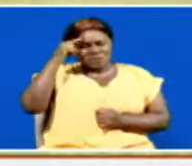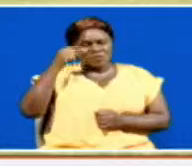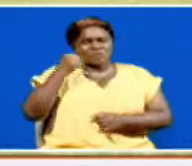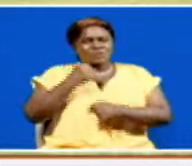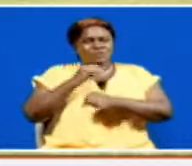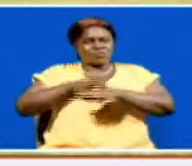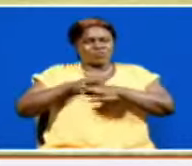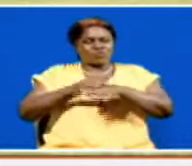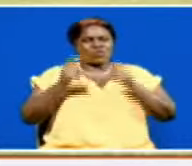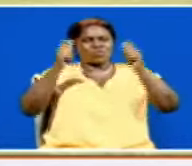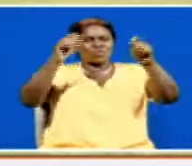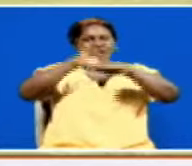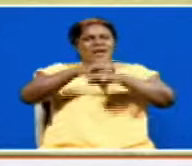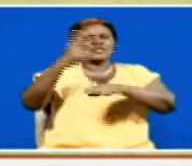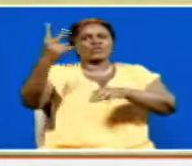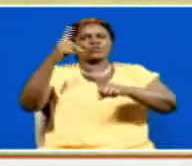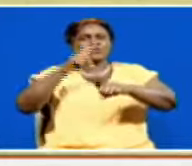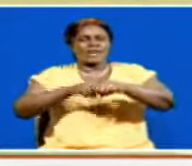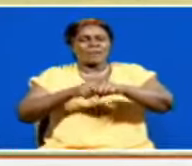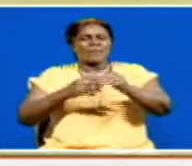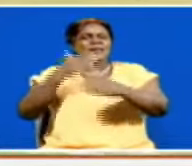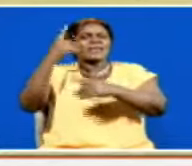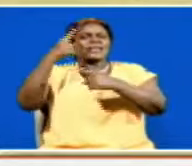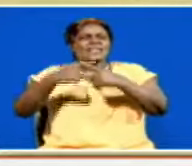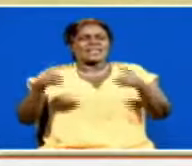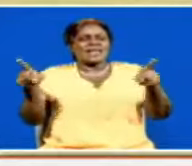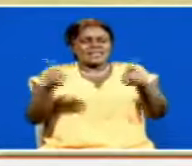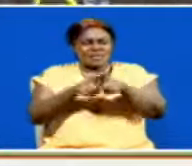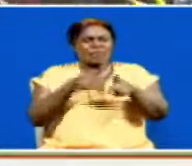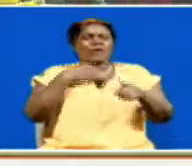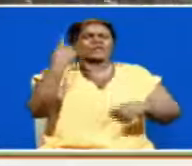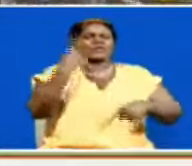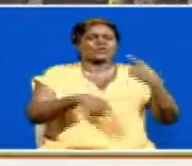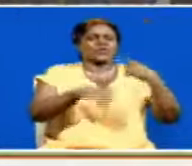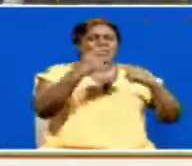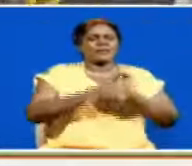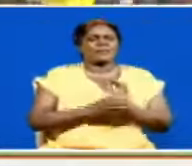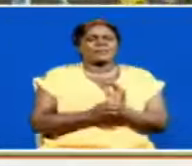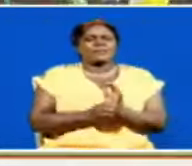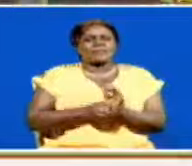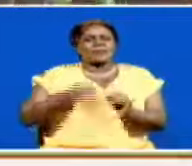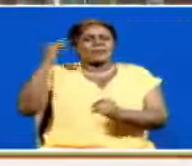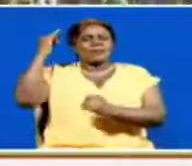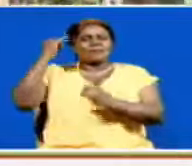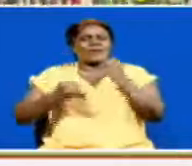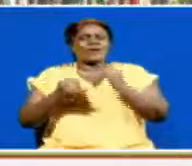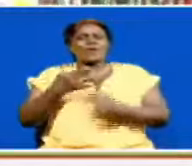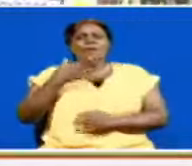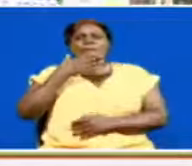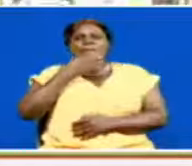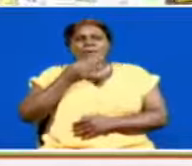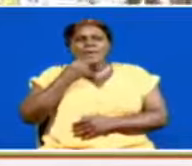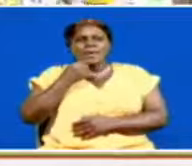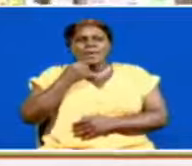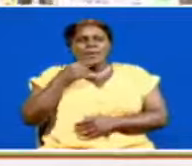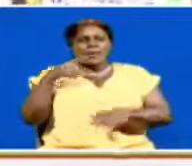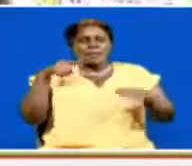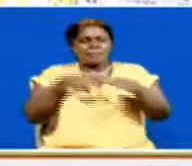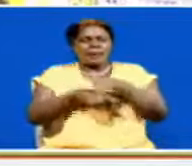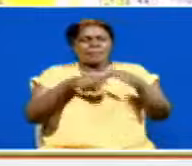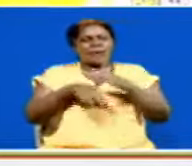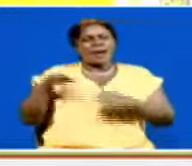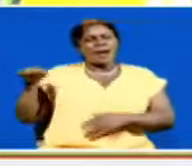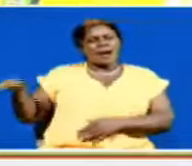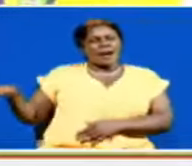cup mara ya pili, so hata tukikuja next year tunataka bado kushinda. Kwenye finali ya wanaume, licha kufungwa dakika za